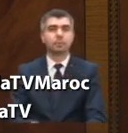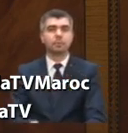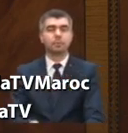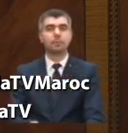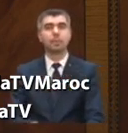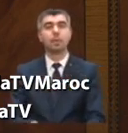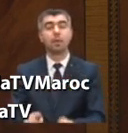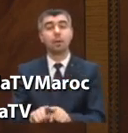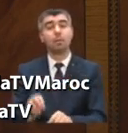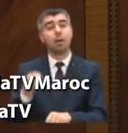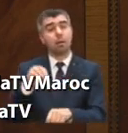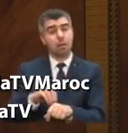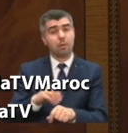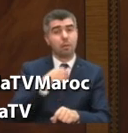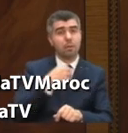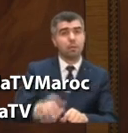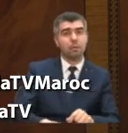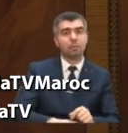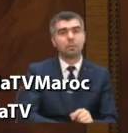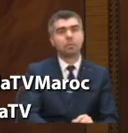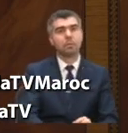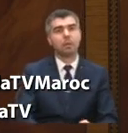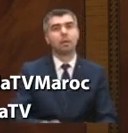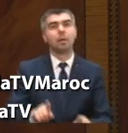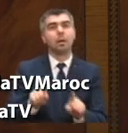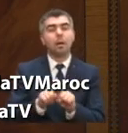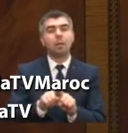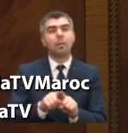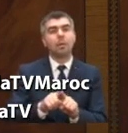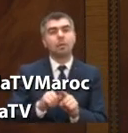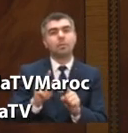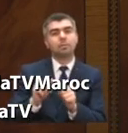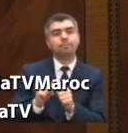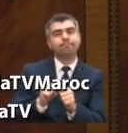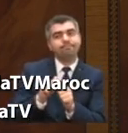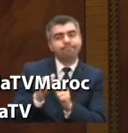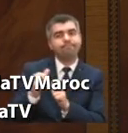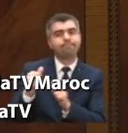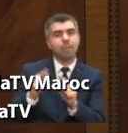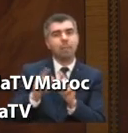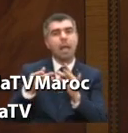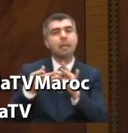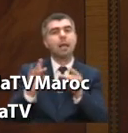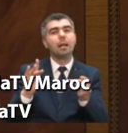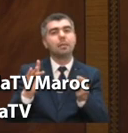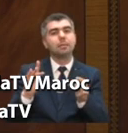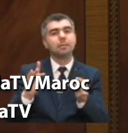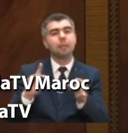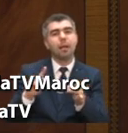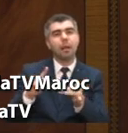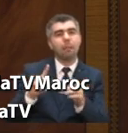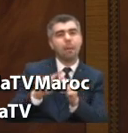نود أن نثير انتباهكم السيد الوزير المحترم إلى إثارة الانتباه إلى البعد التكنولوجي الرقمي وأداة العمل عن